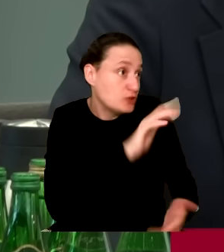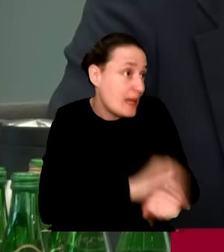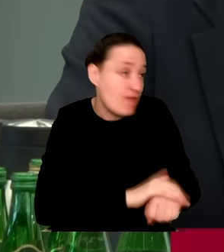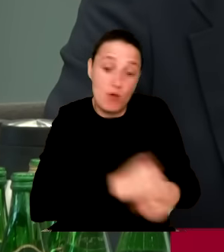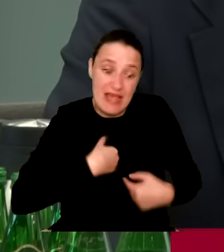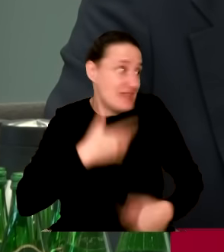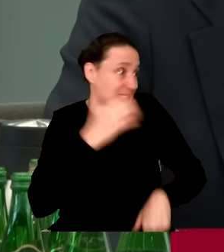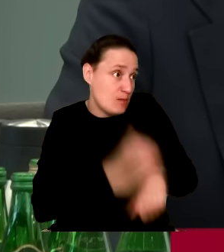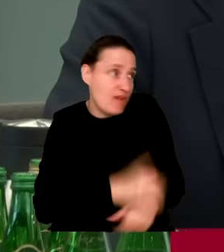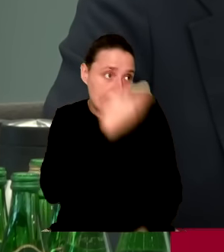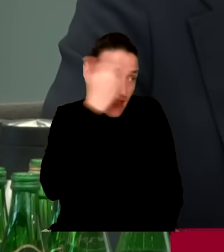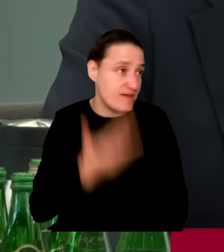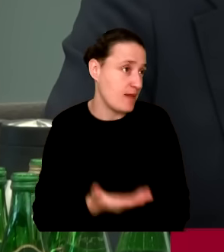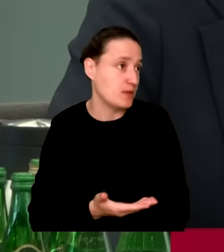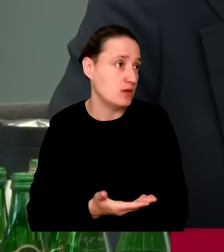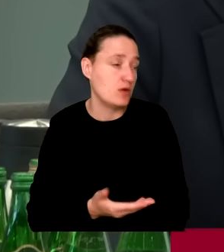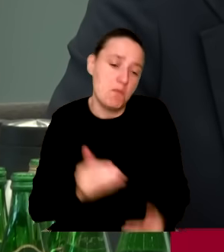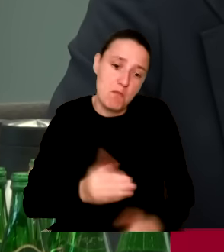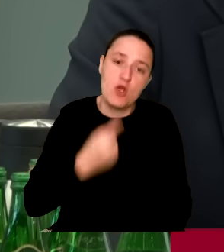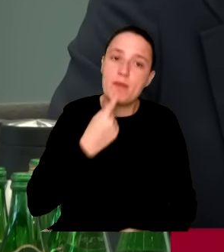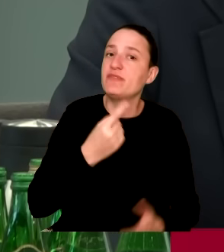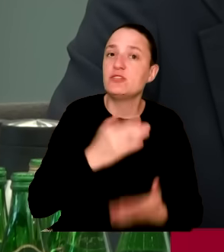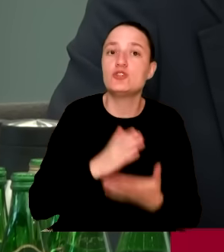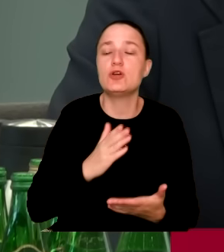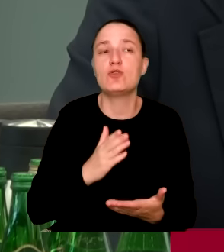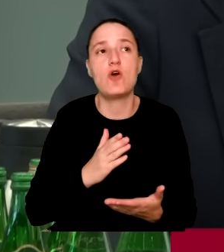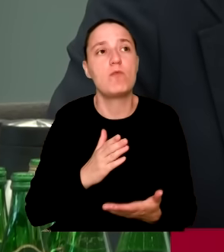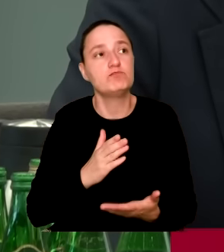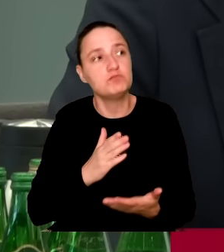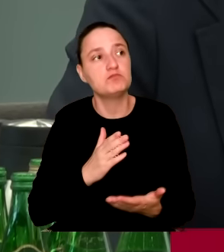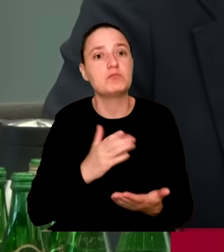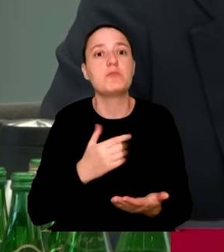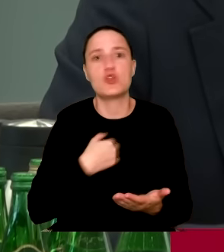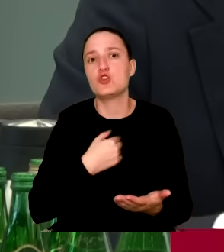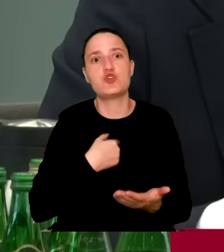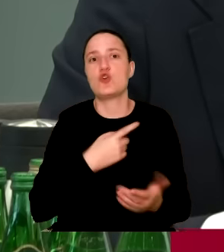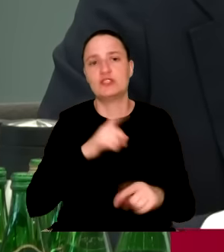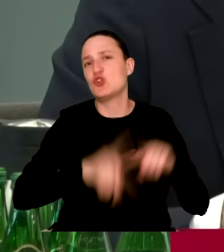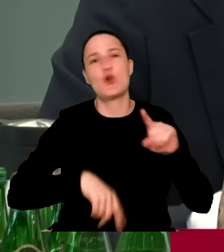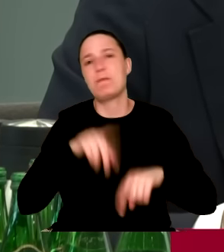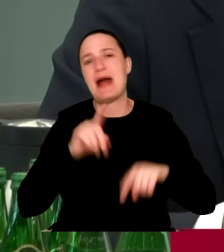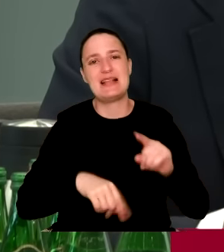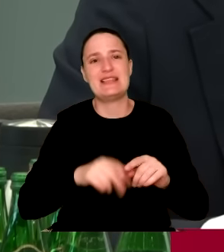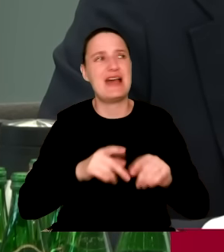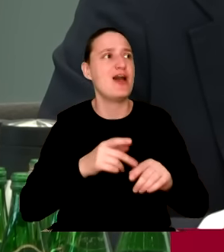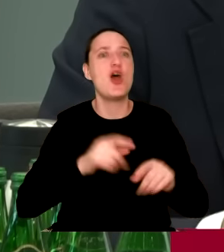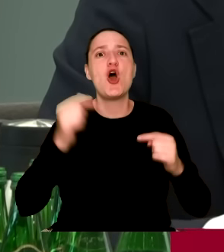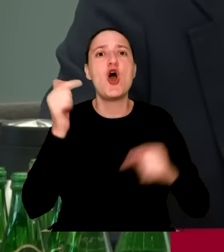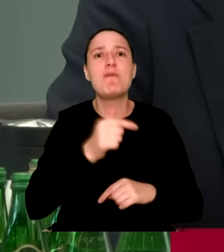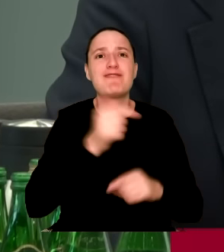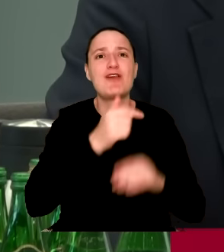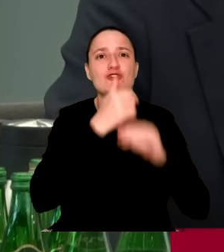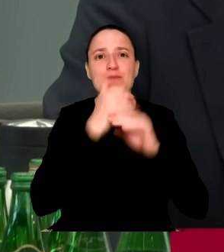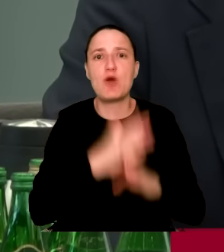wiem tego mogę tylko powiedzieć że jest to absolutnie normalne w podziale obowiązków według ustawy